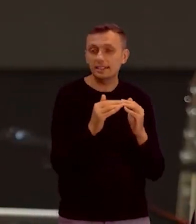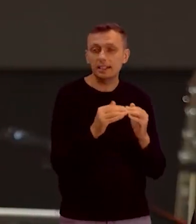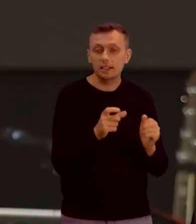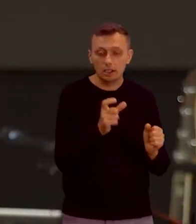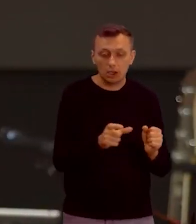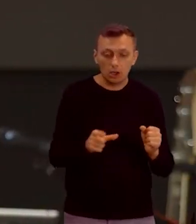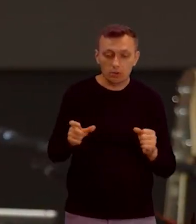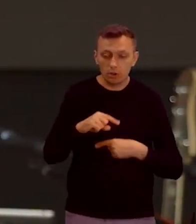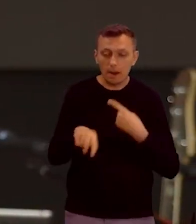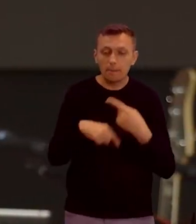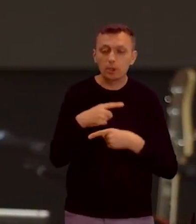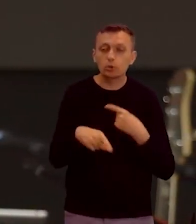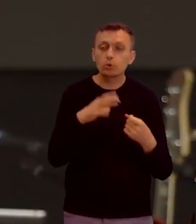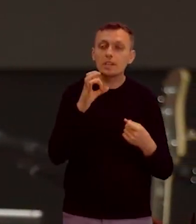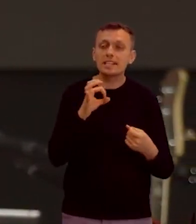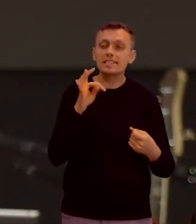obserwowali je,